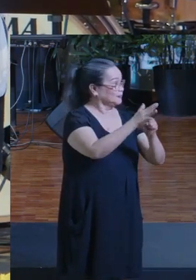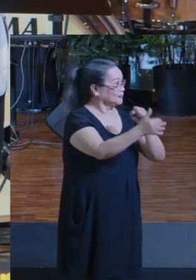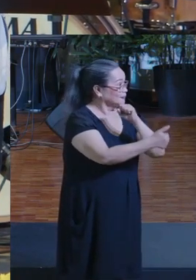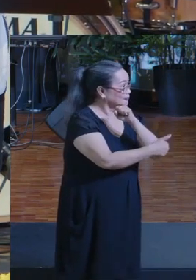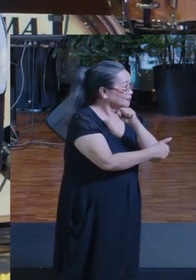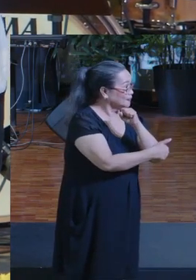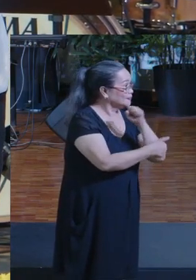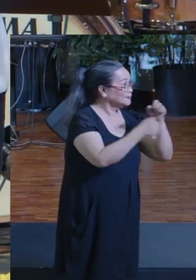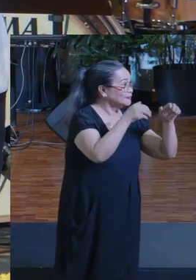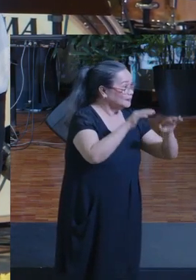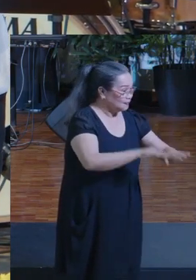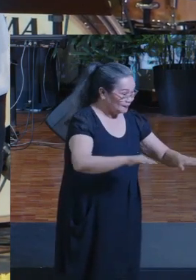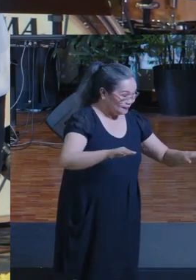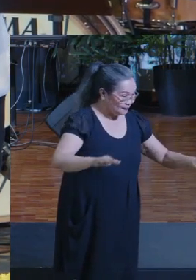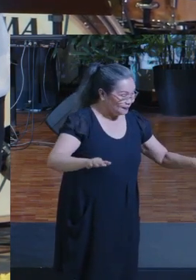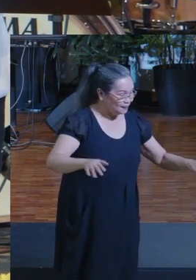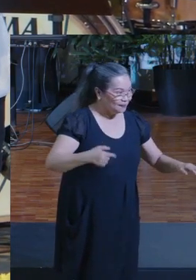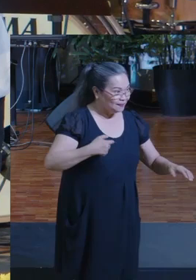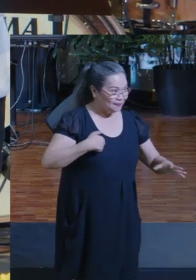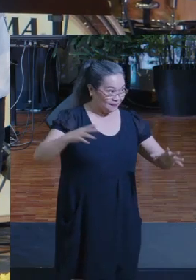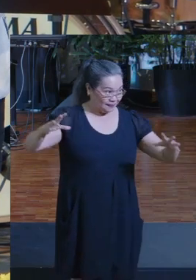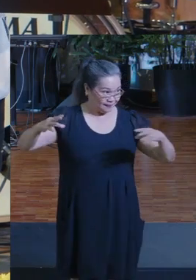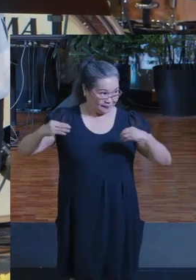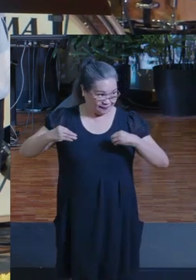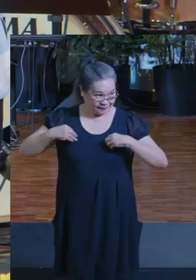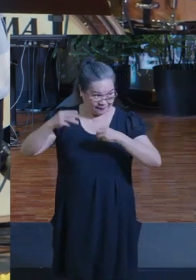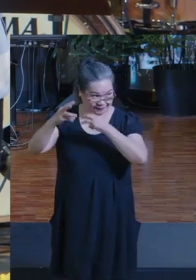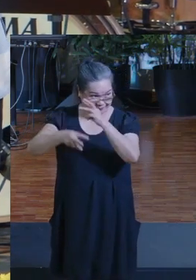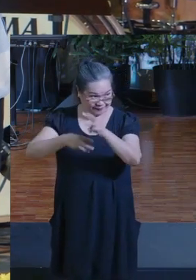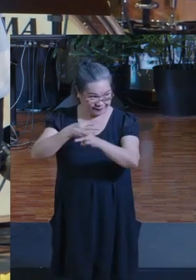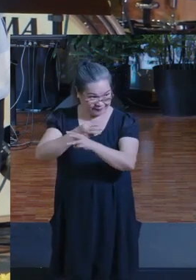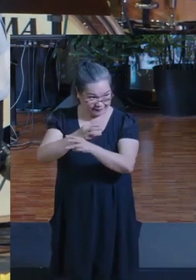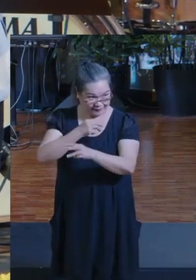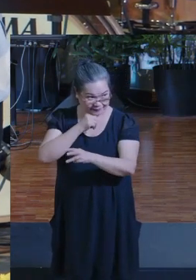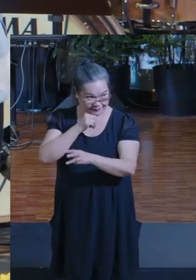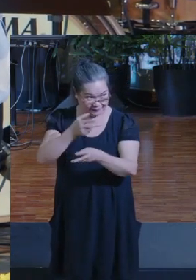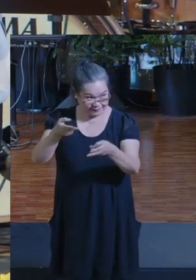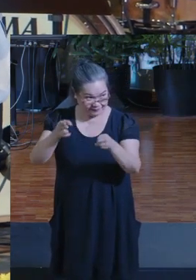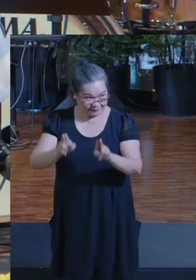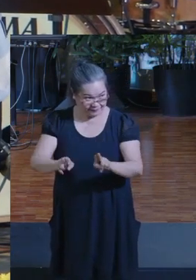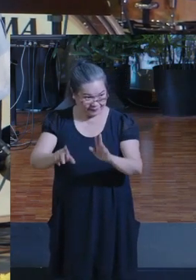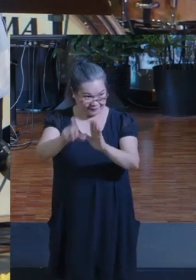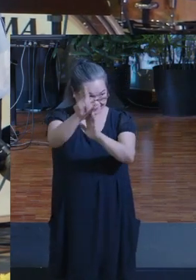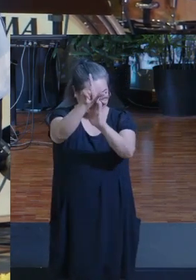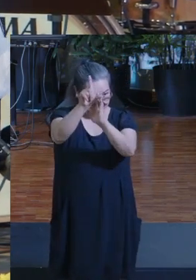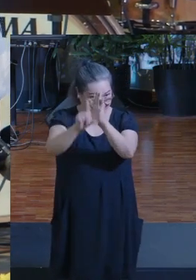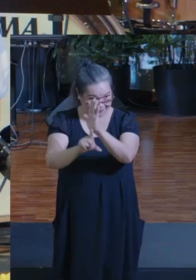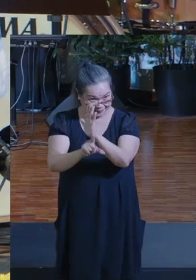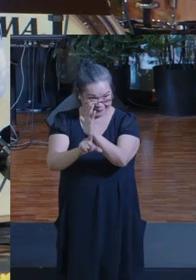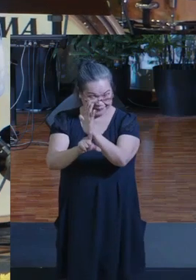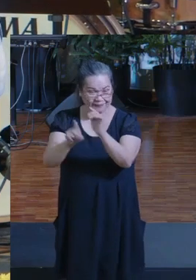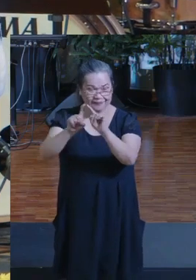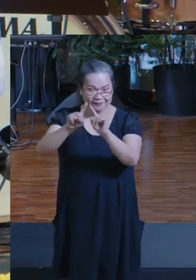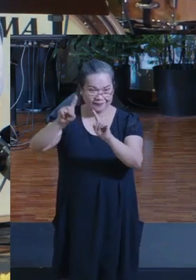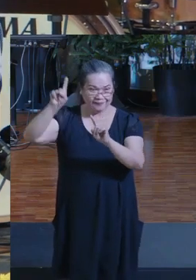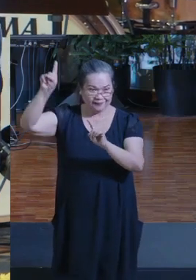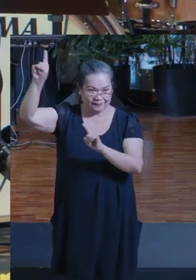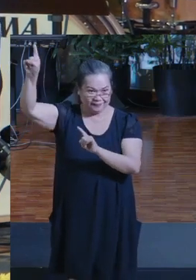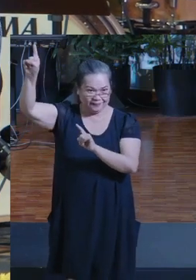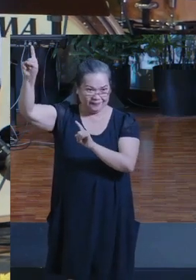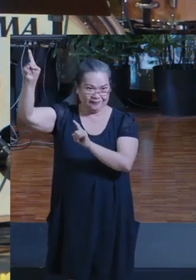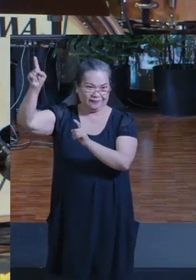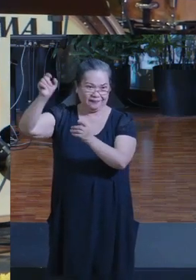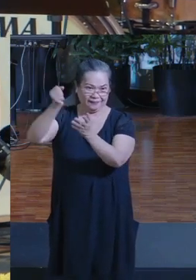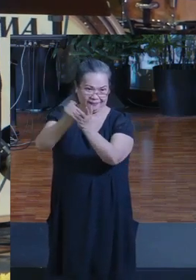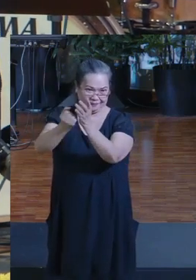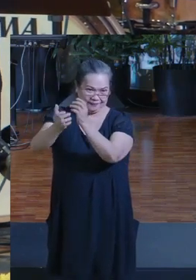offspring that he would be heir of the world will not come through the law, but through the righteousness